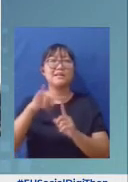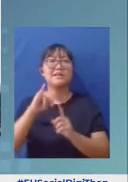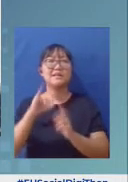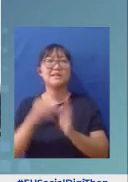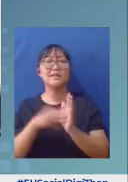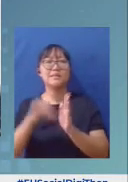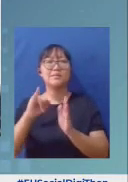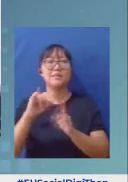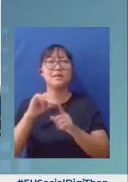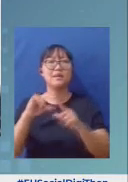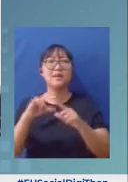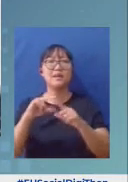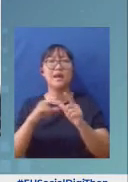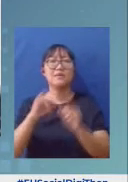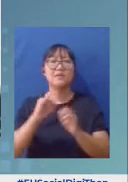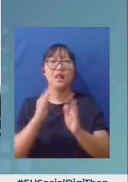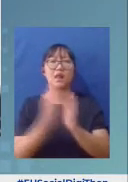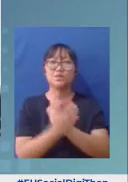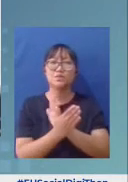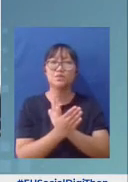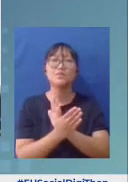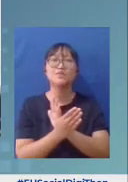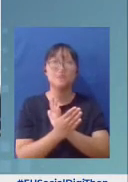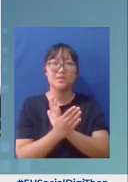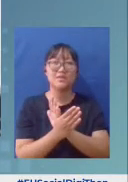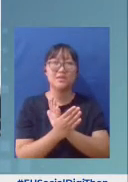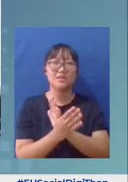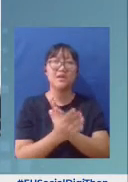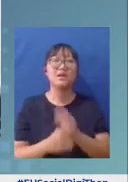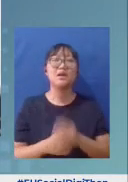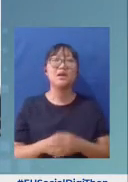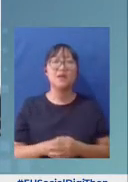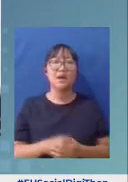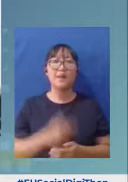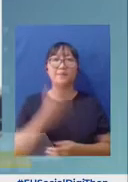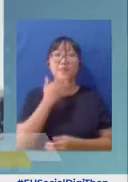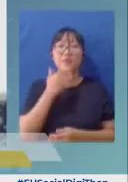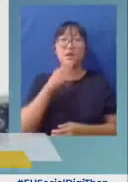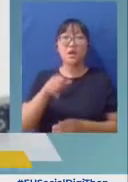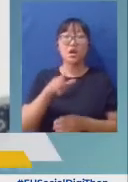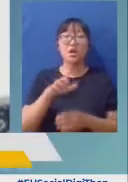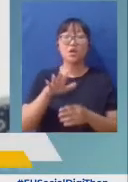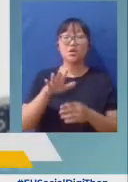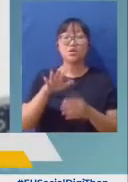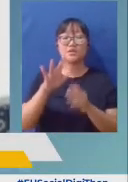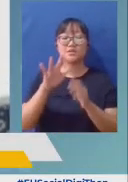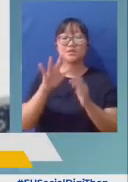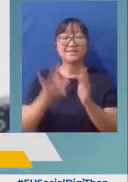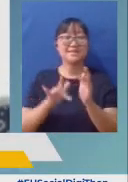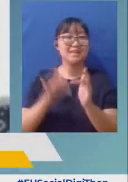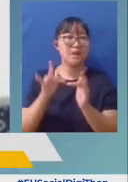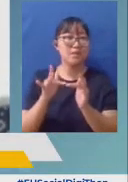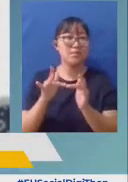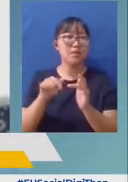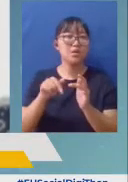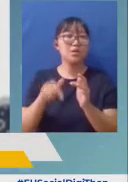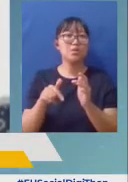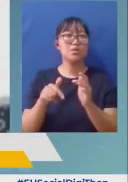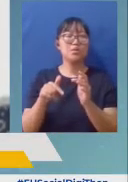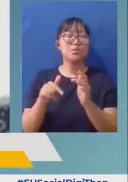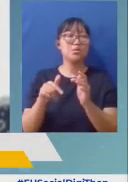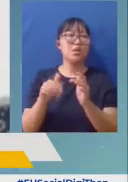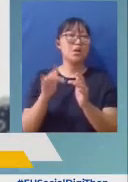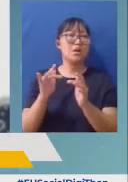tentunya melakukannya lewat dunia menggunakan internet ya. Kalau bullying langsung kan kita real,